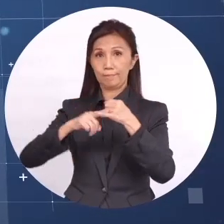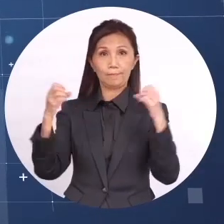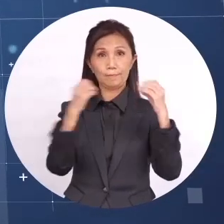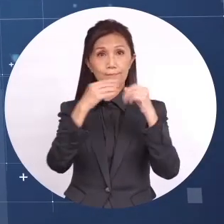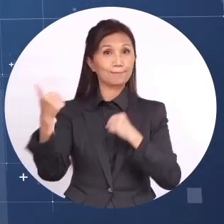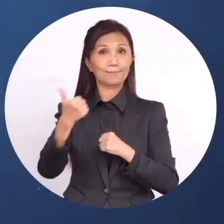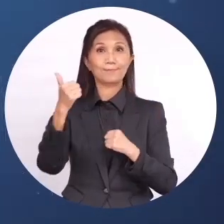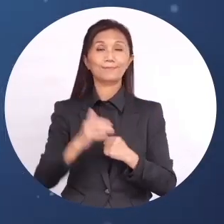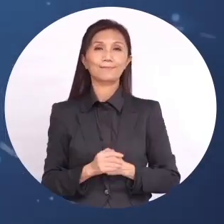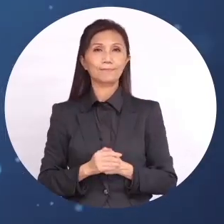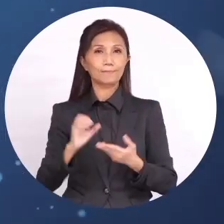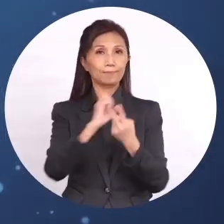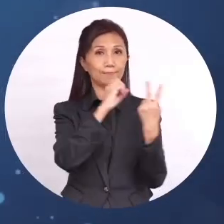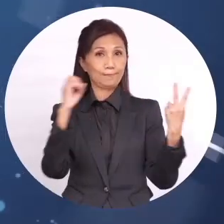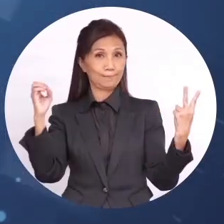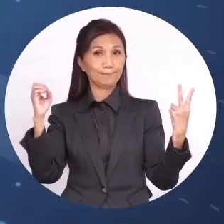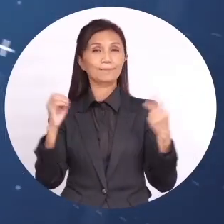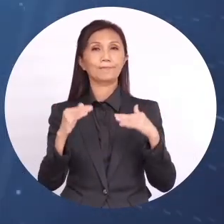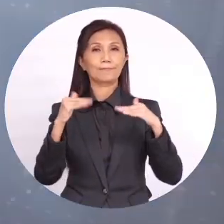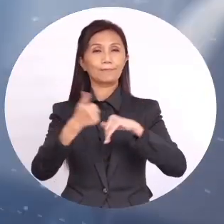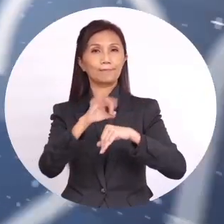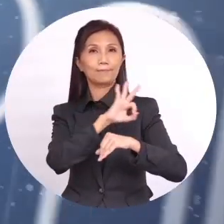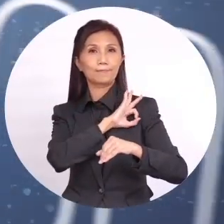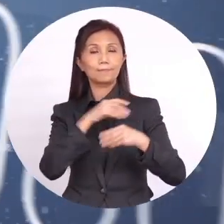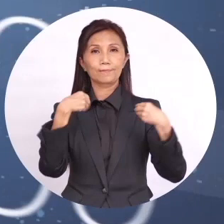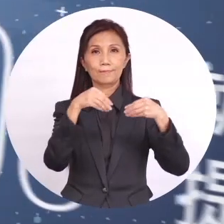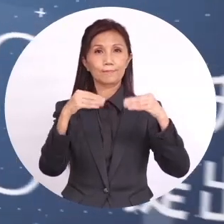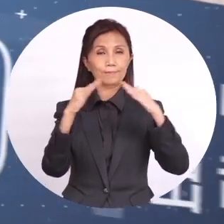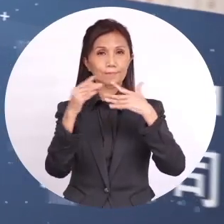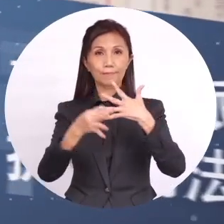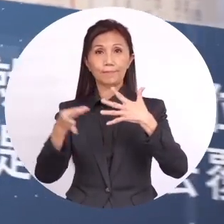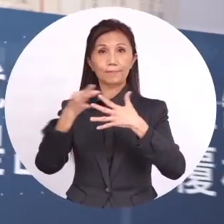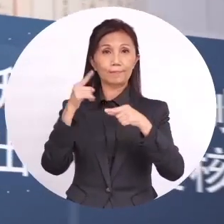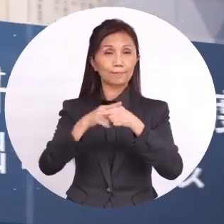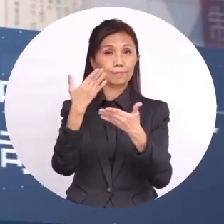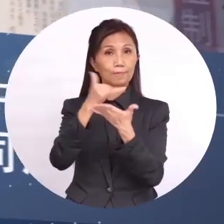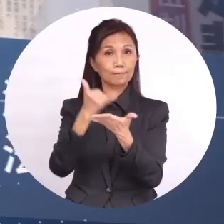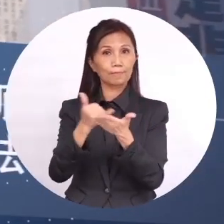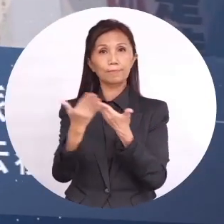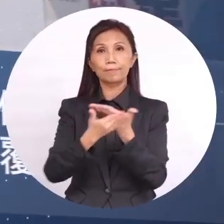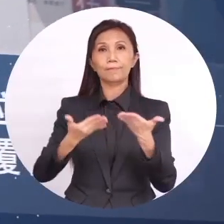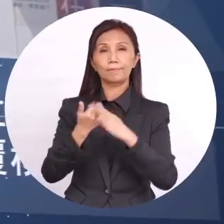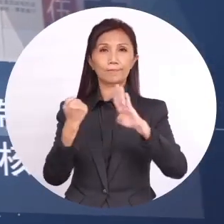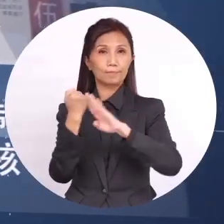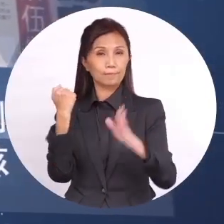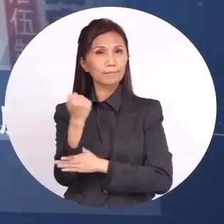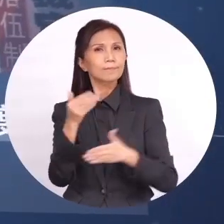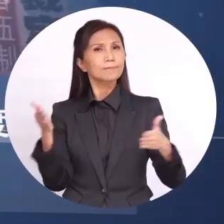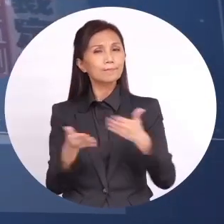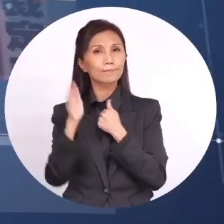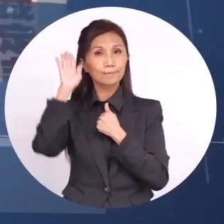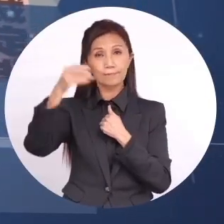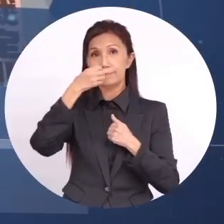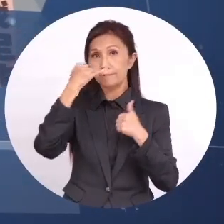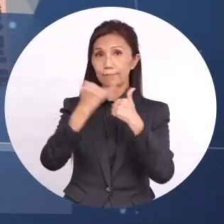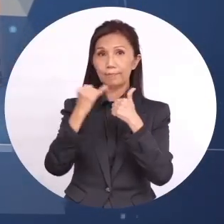解。2000年平机会就教育署升中派位制度提出司法复核，促使以后本